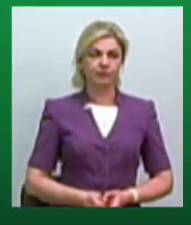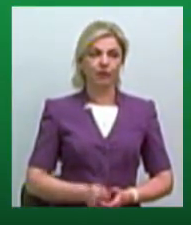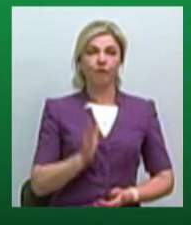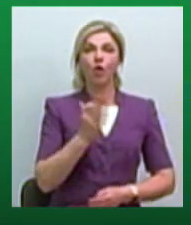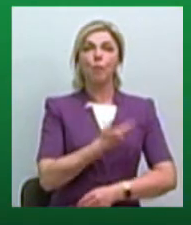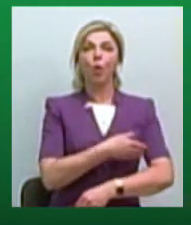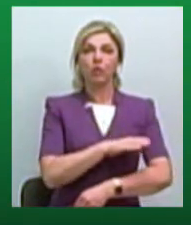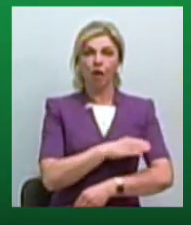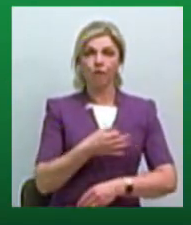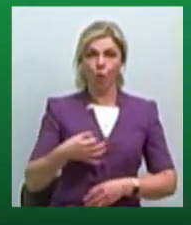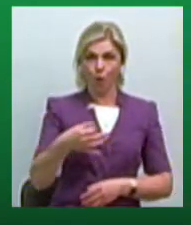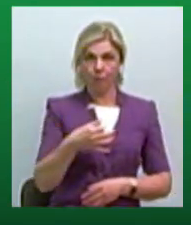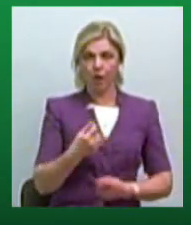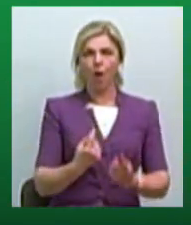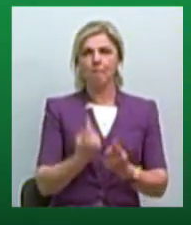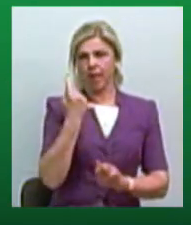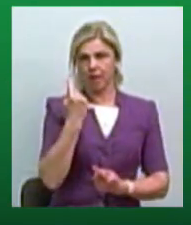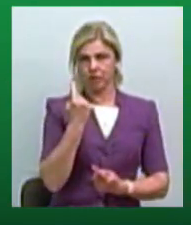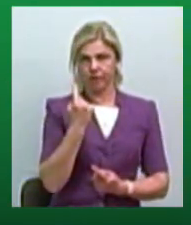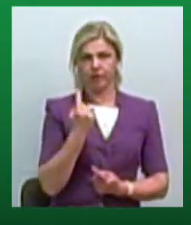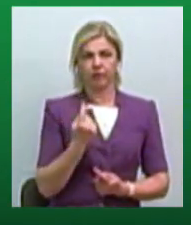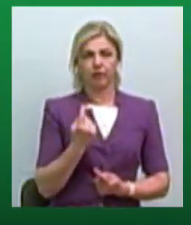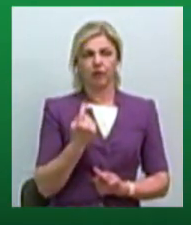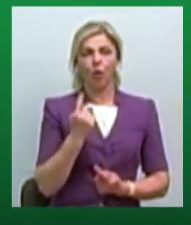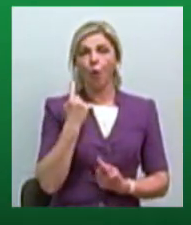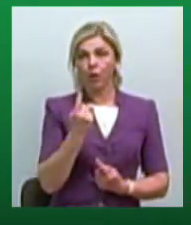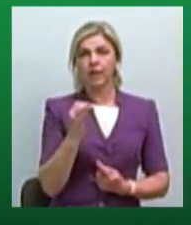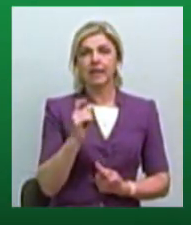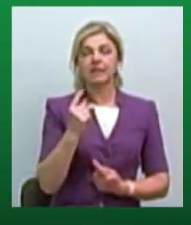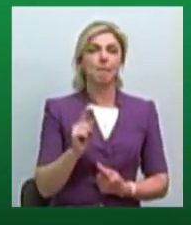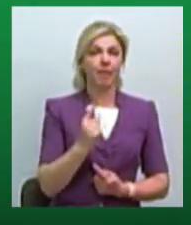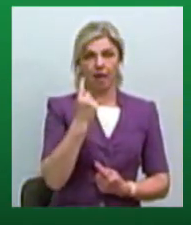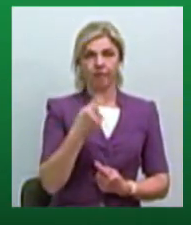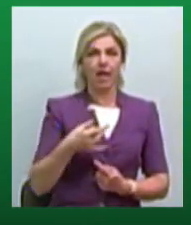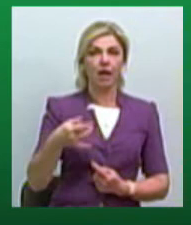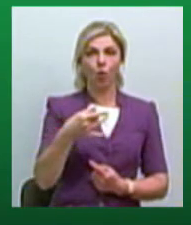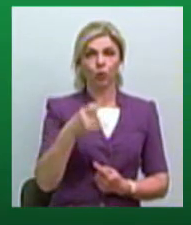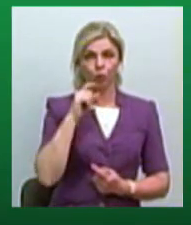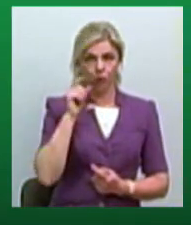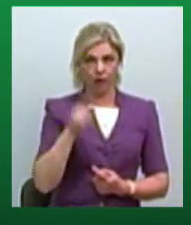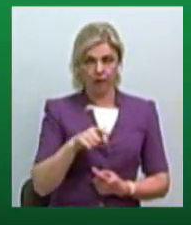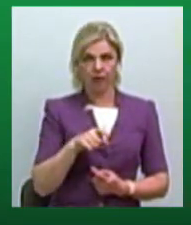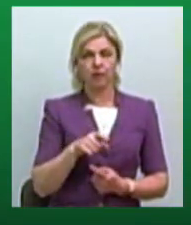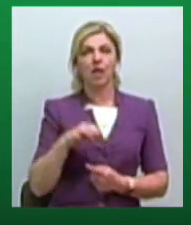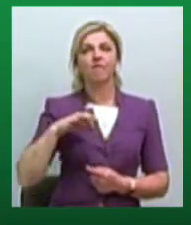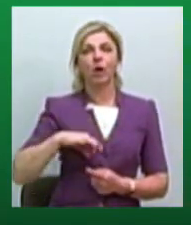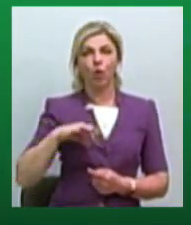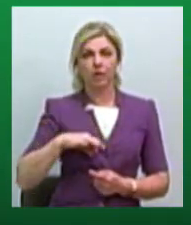Полтавській області в одній з перших, в одному з перших регіонів України